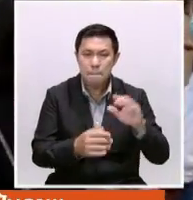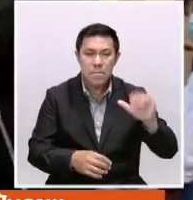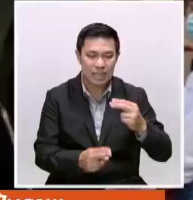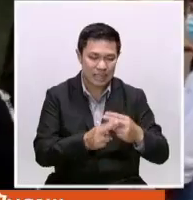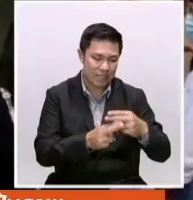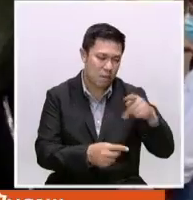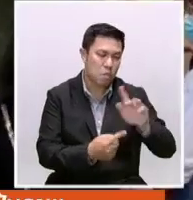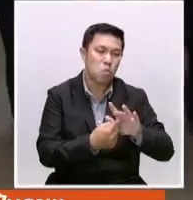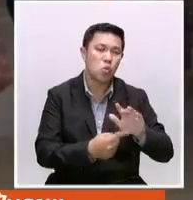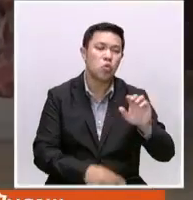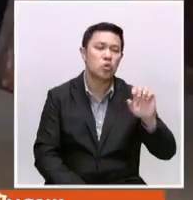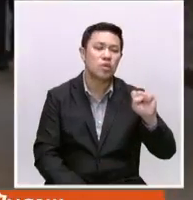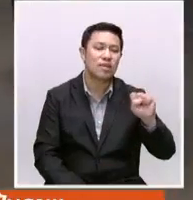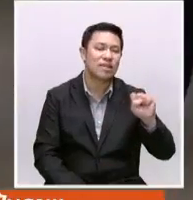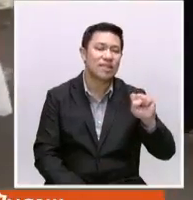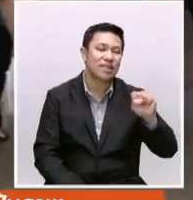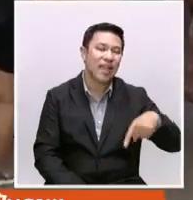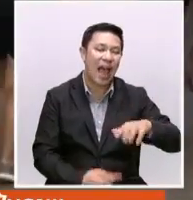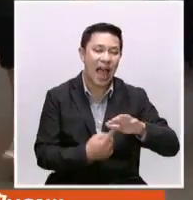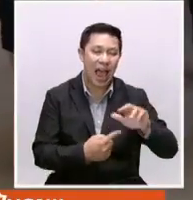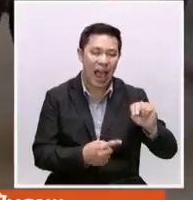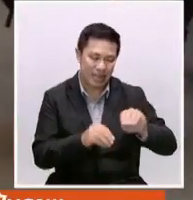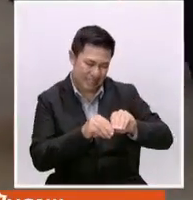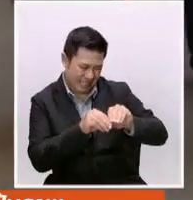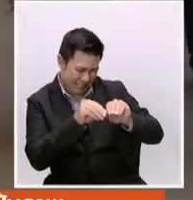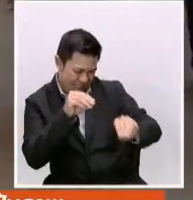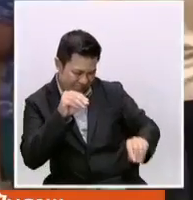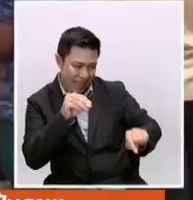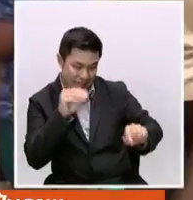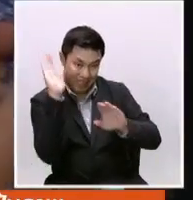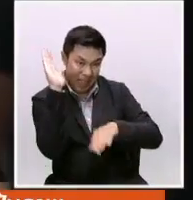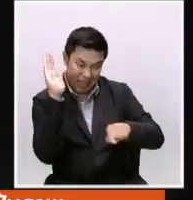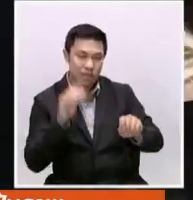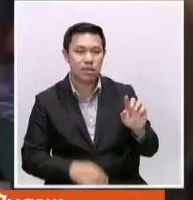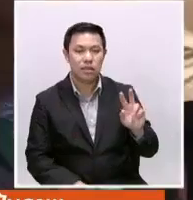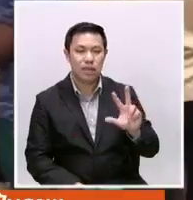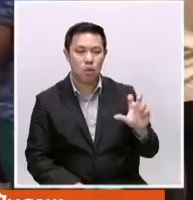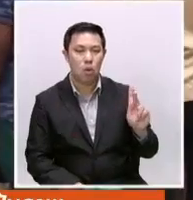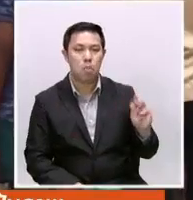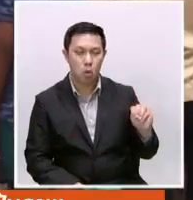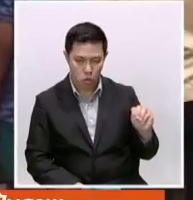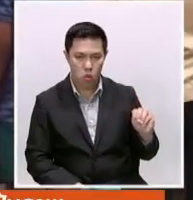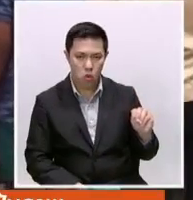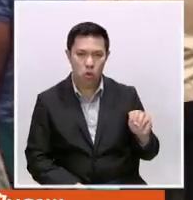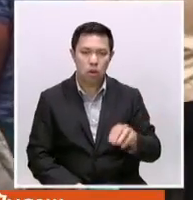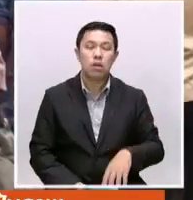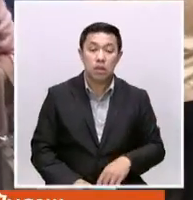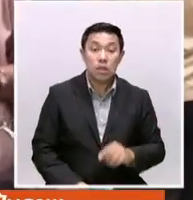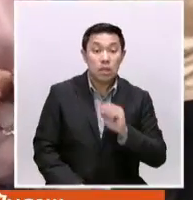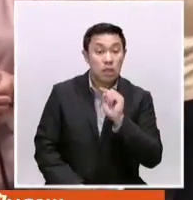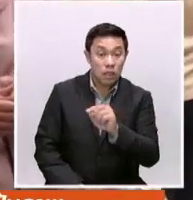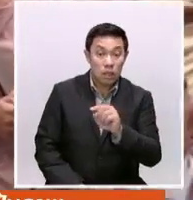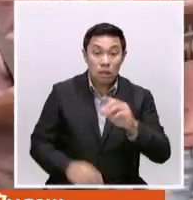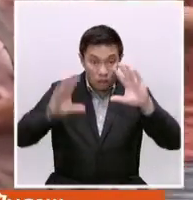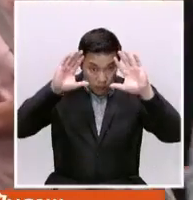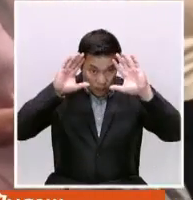ใต้ไปทางตะวันออกเฉียงใต้300กิโลเมตรด้วยกันครับ ค่ะส่วนทางด้านประธานาธิบดียุนซอกยอลของเกาหลีใต้นะคะมี